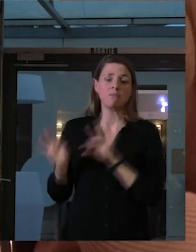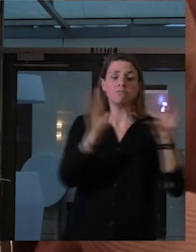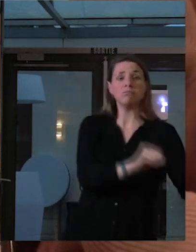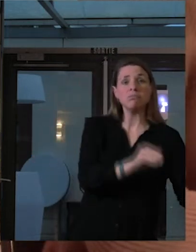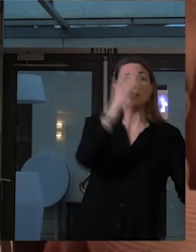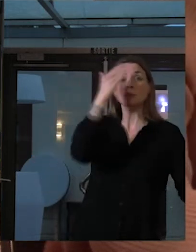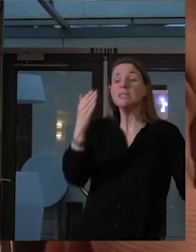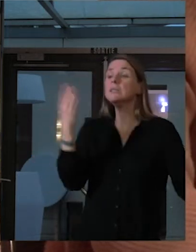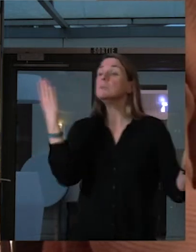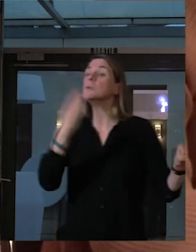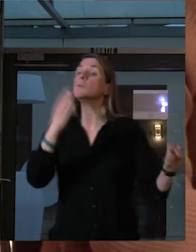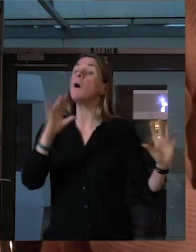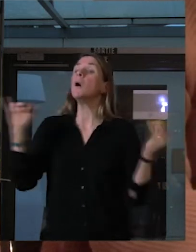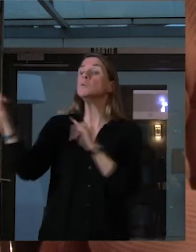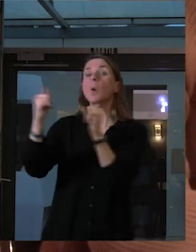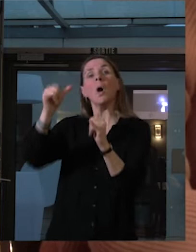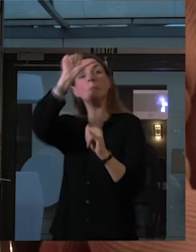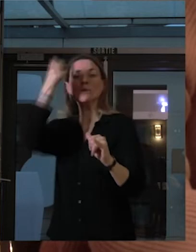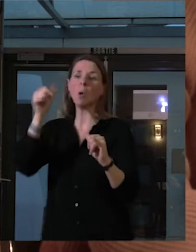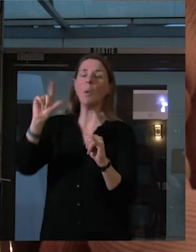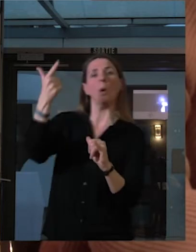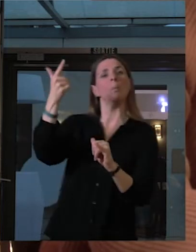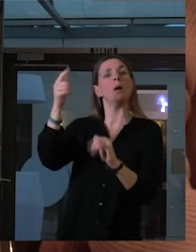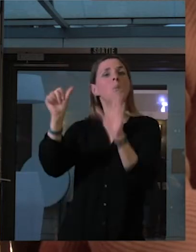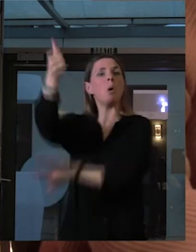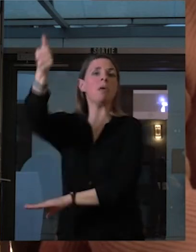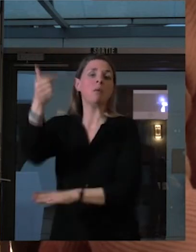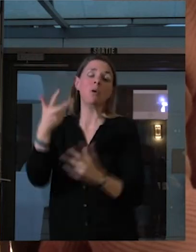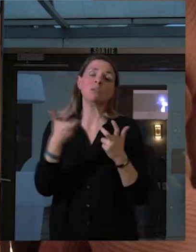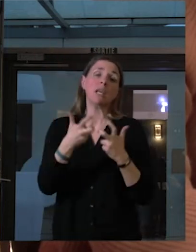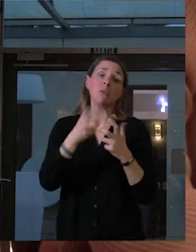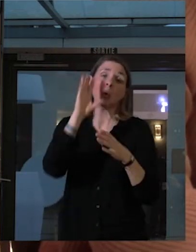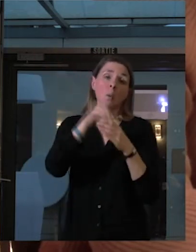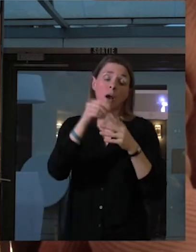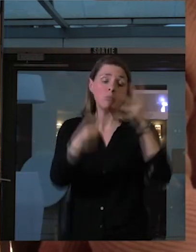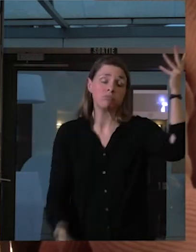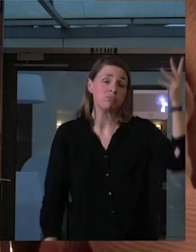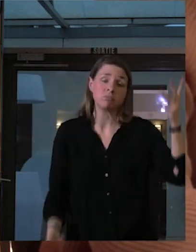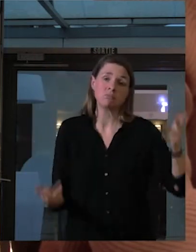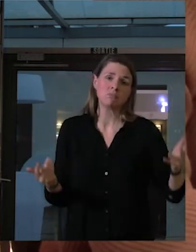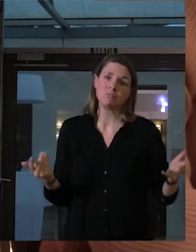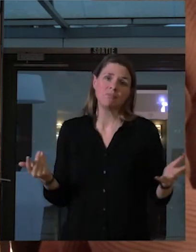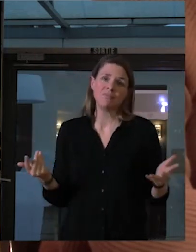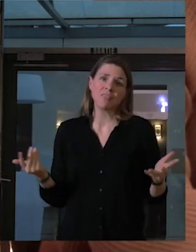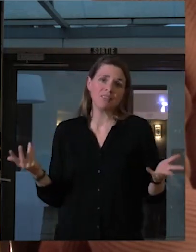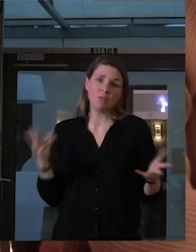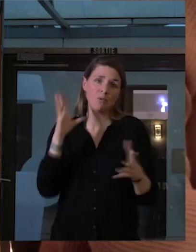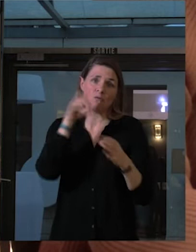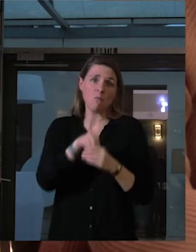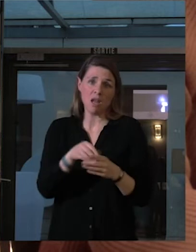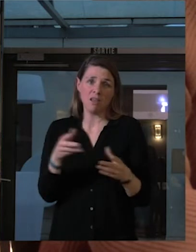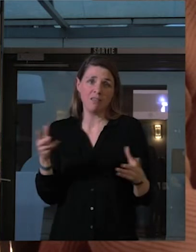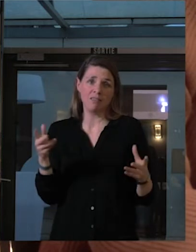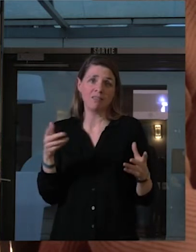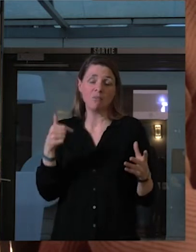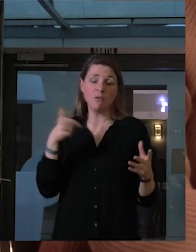besoin de faire jouer les équipes masculines. Donc c'est un exemple parmi d'autres, mais voilà, ça fait partie un petit peu de ce à quoi